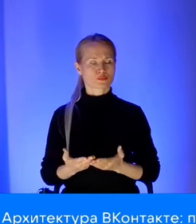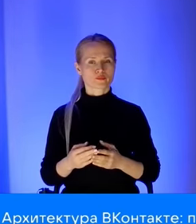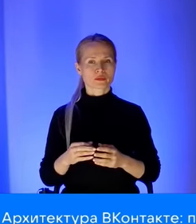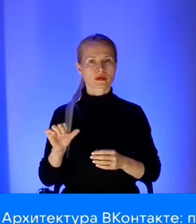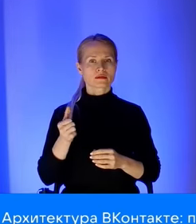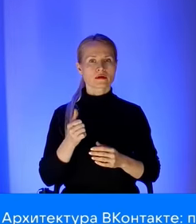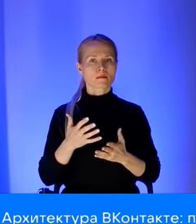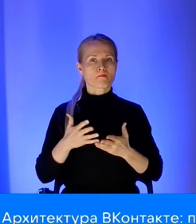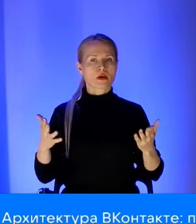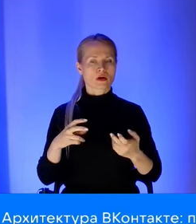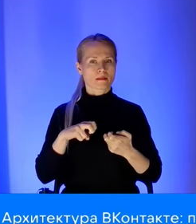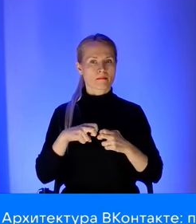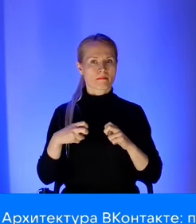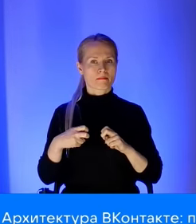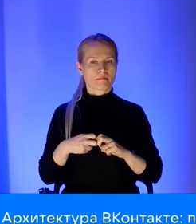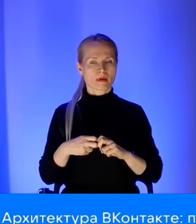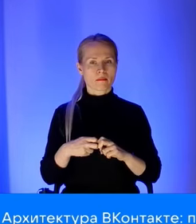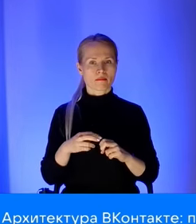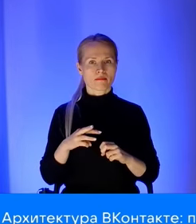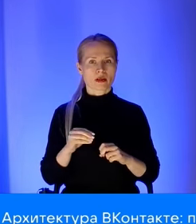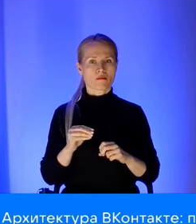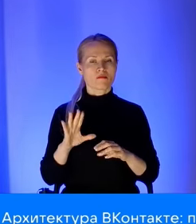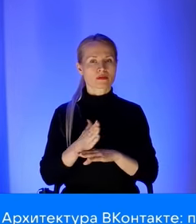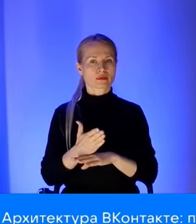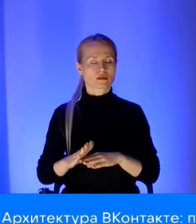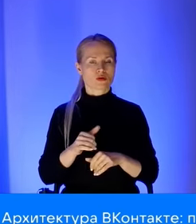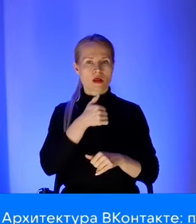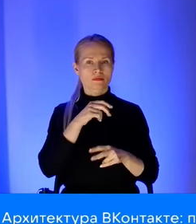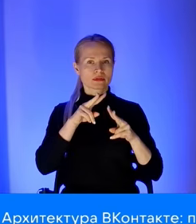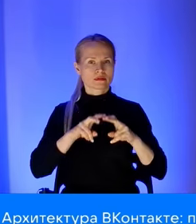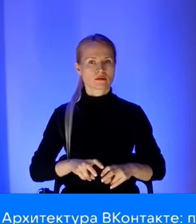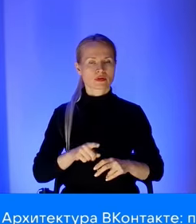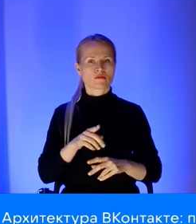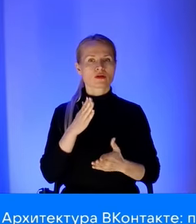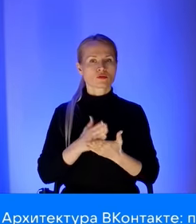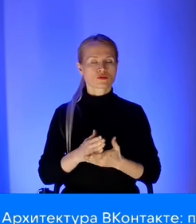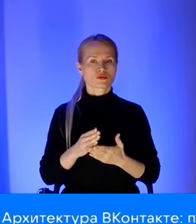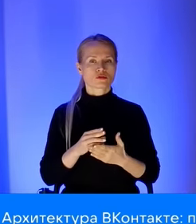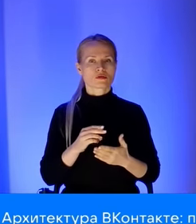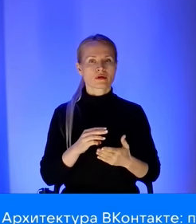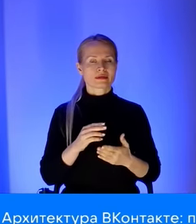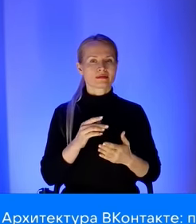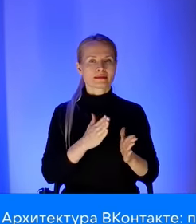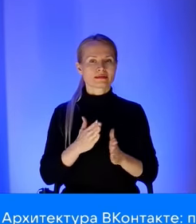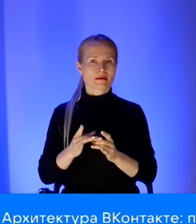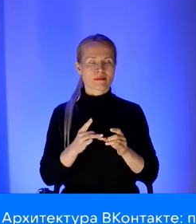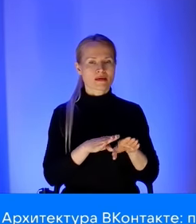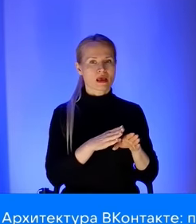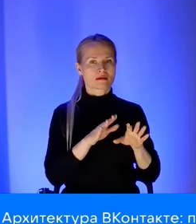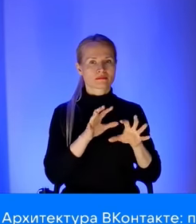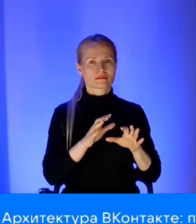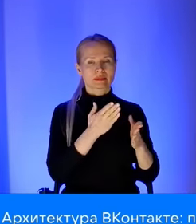самой большой проблемой в распределен тестировании является том что система не детерминирована то есть вы не можете